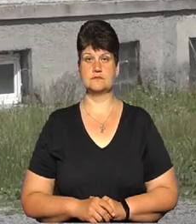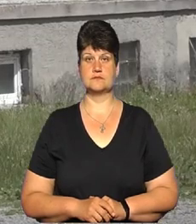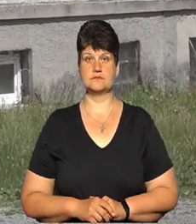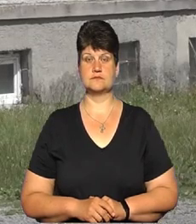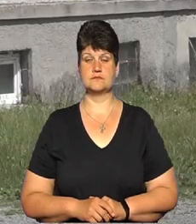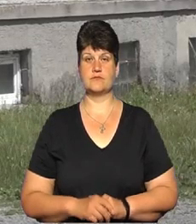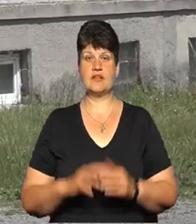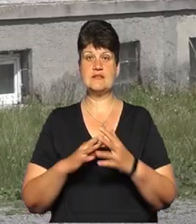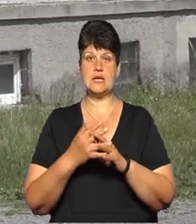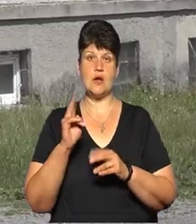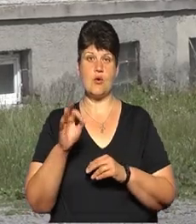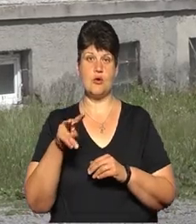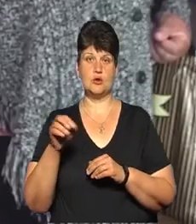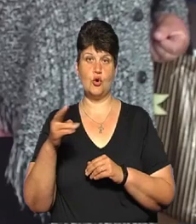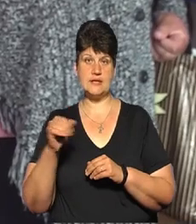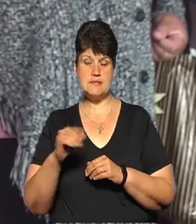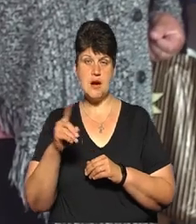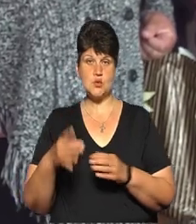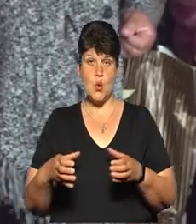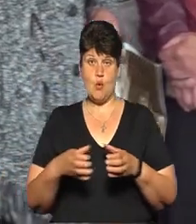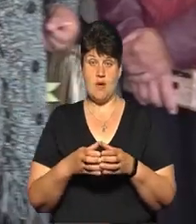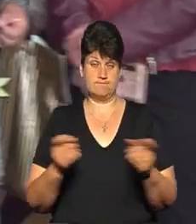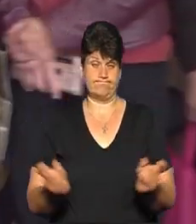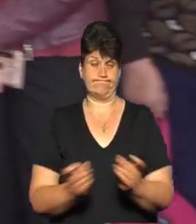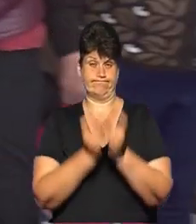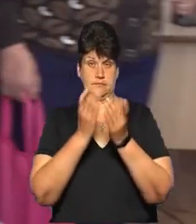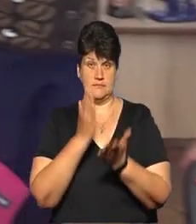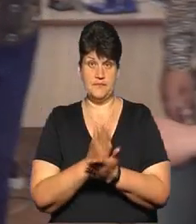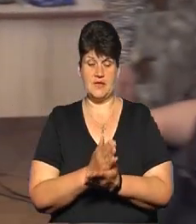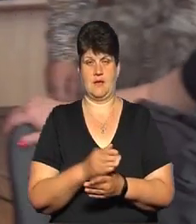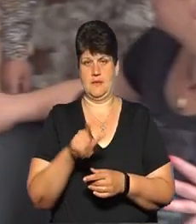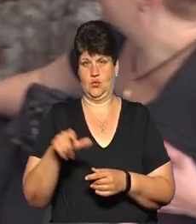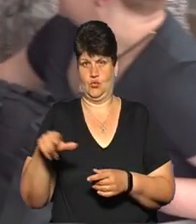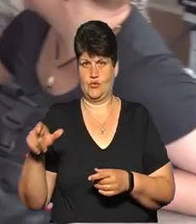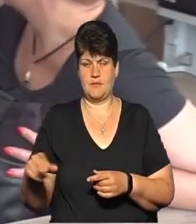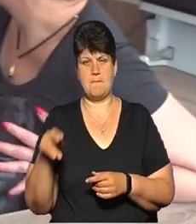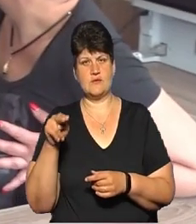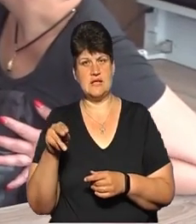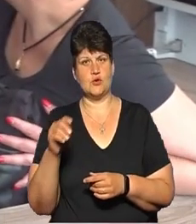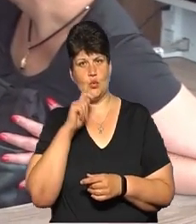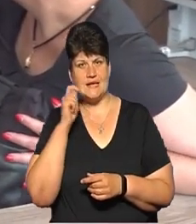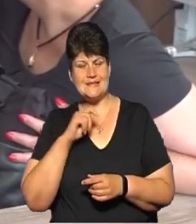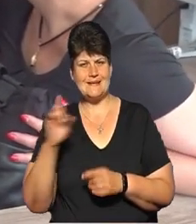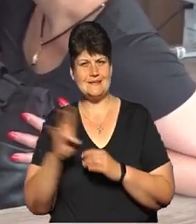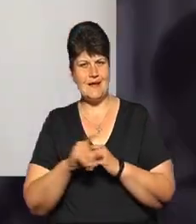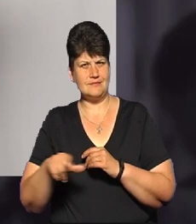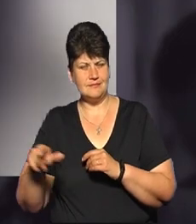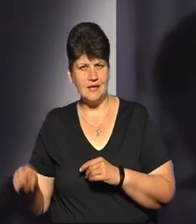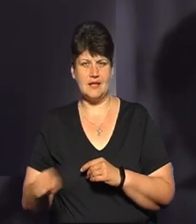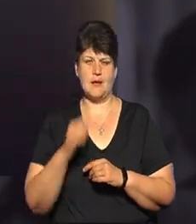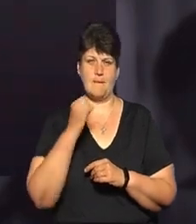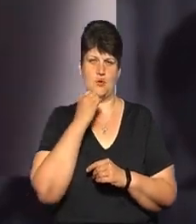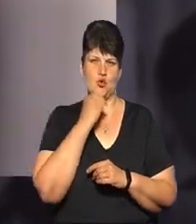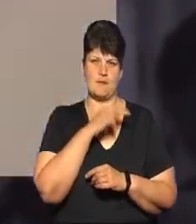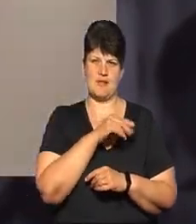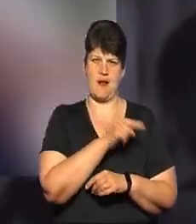У селі Колодне Збаразької громади виник конфлікт між парафіями Православної церкви України та Української православної церкви Московського патріархату. Ось